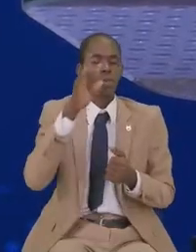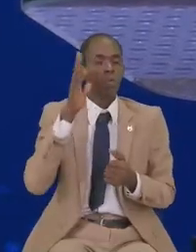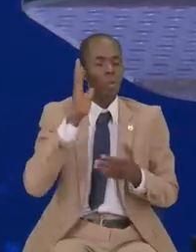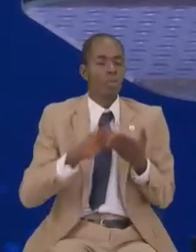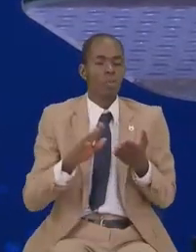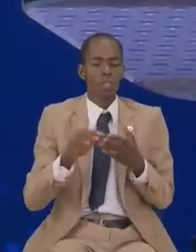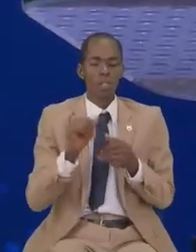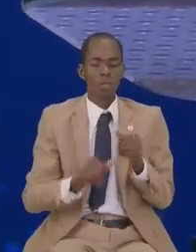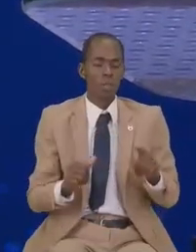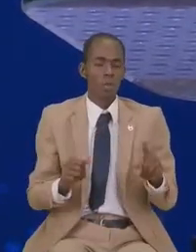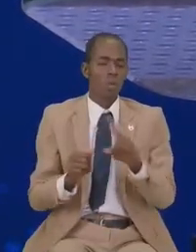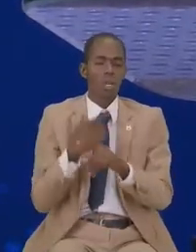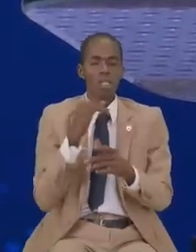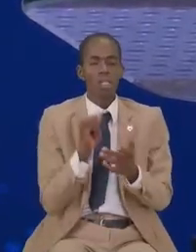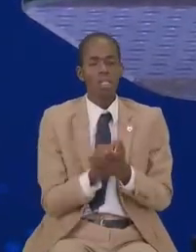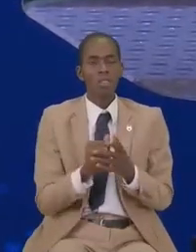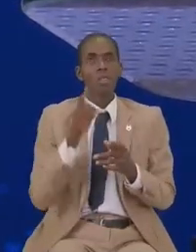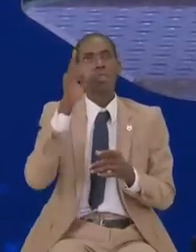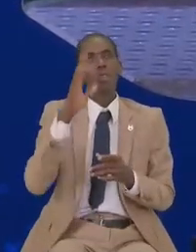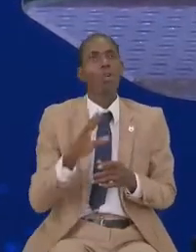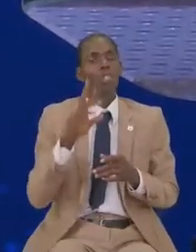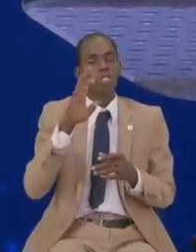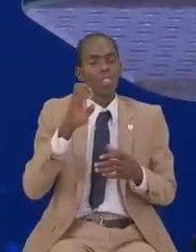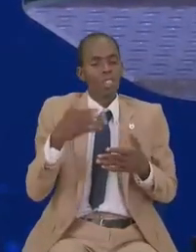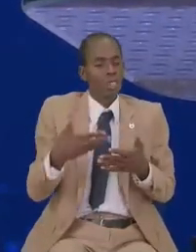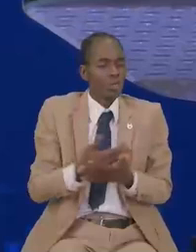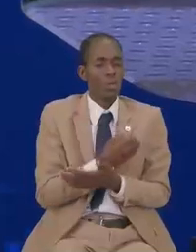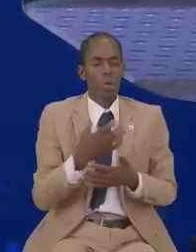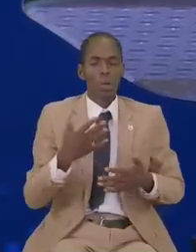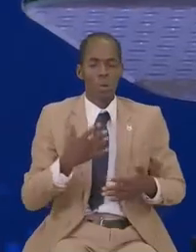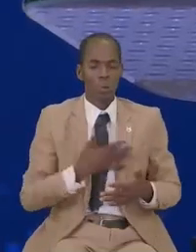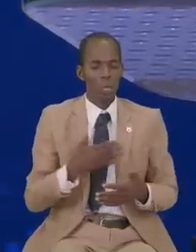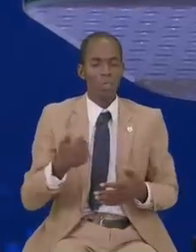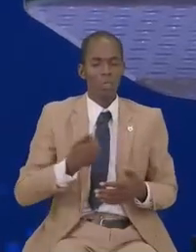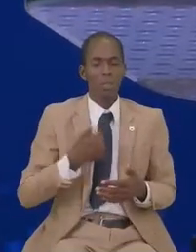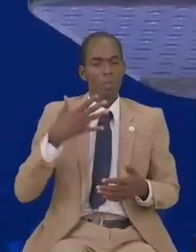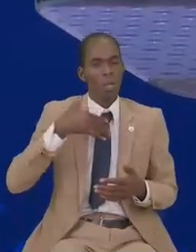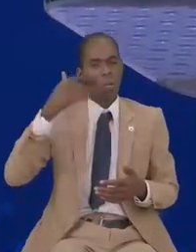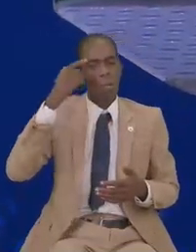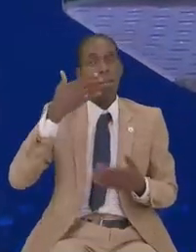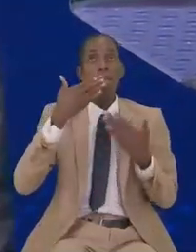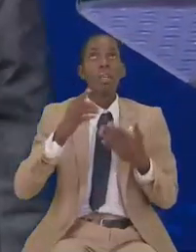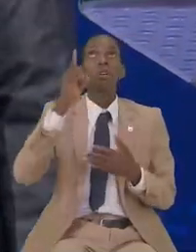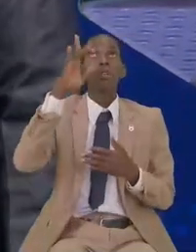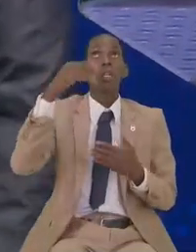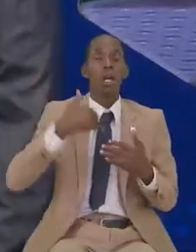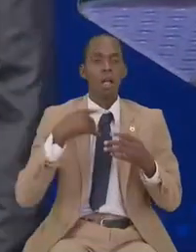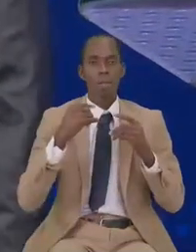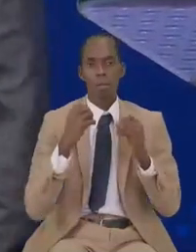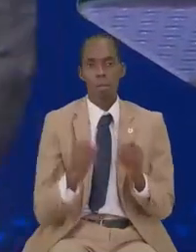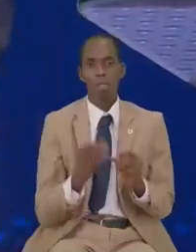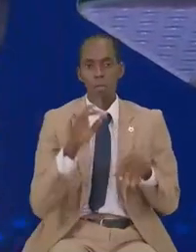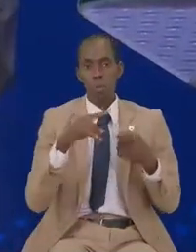à tous. Il dit, Seigneur, renouvelle ma force. Renouvelle ma vie. Dieu merci. Il a la force, la puissance. Si tu vas